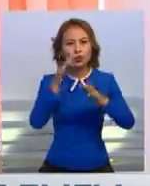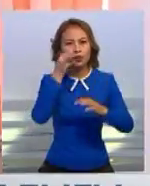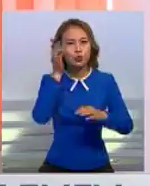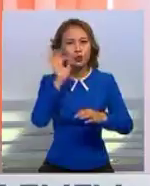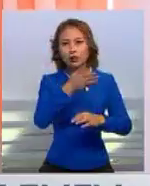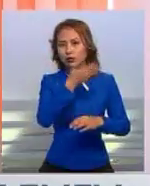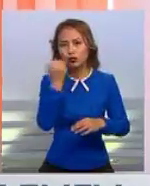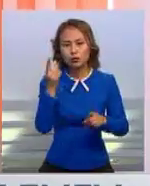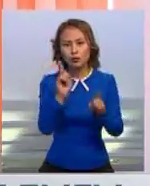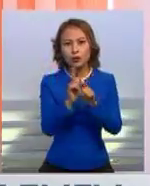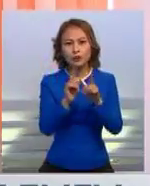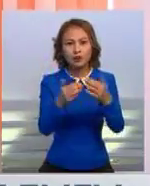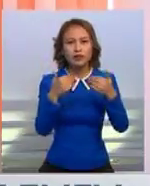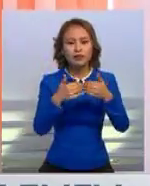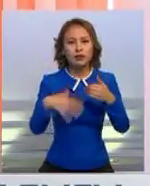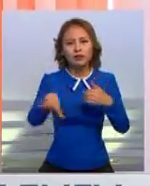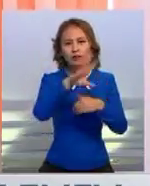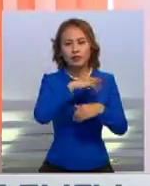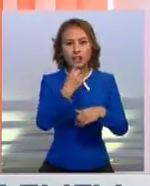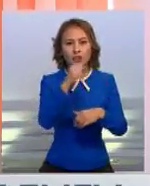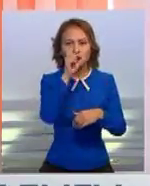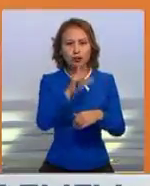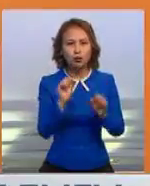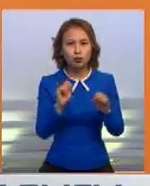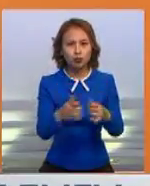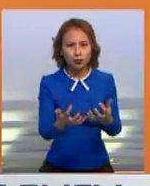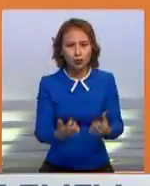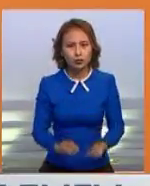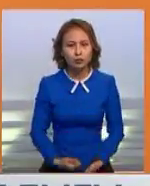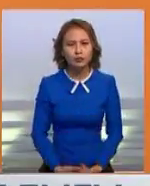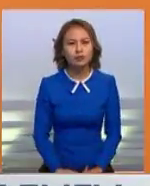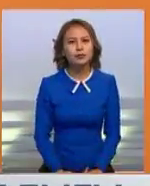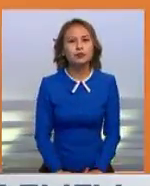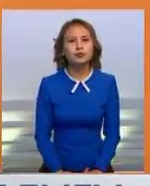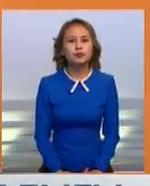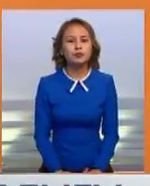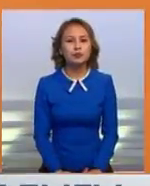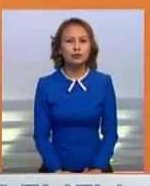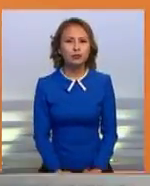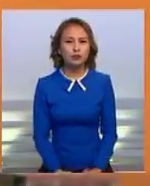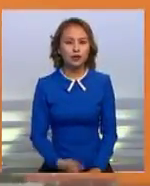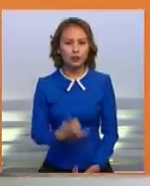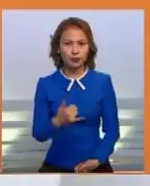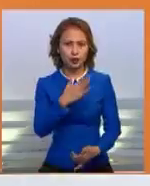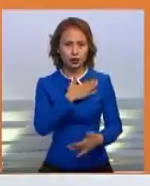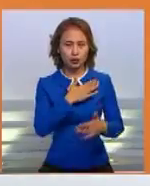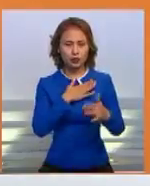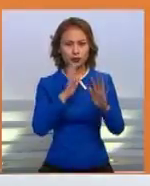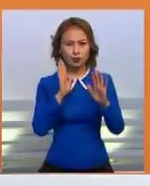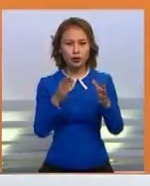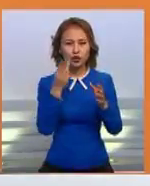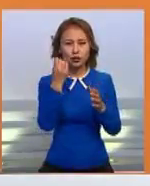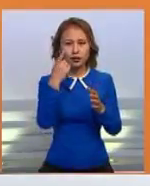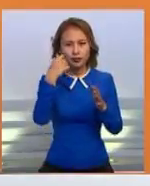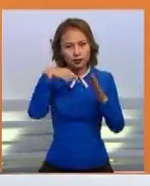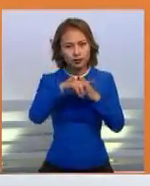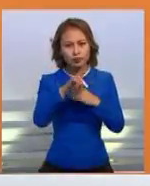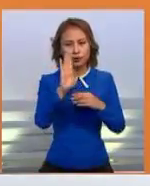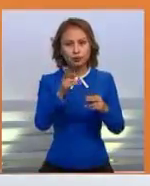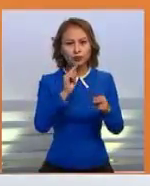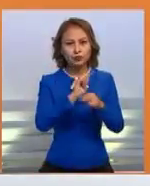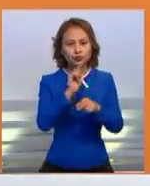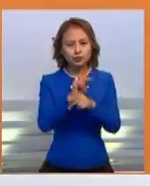оқу мамандарының түлектері тек бір мамандықты игере алады. Мы запустим группу. Біз қазір шахтада еңбек етіп жүрген кеншілерді